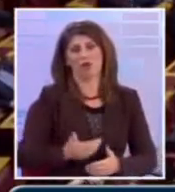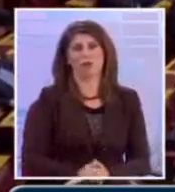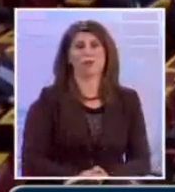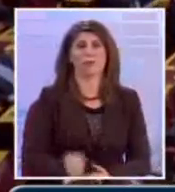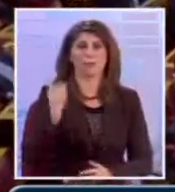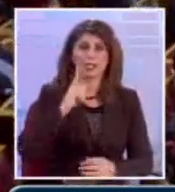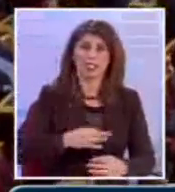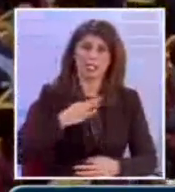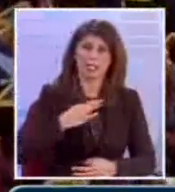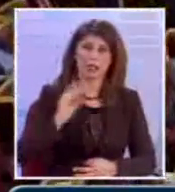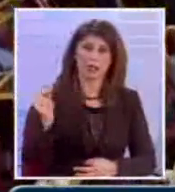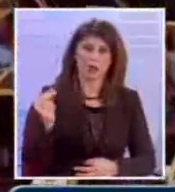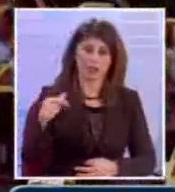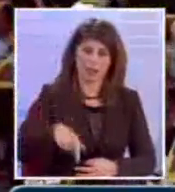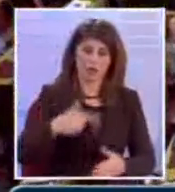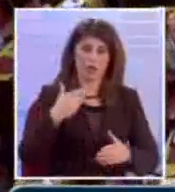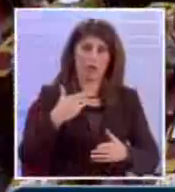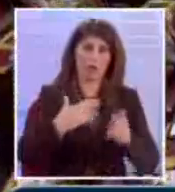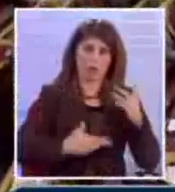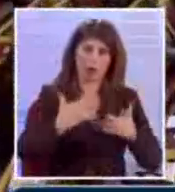Κυρίες και κύριοι βουλευτές, αυτός ο προϋπολογισμός